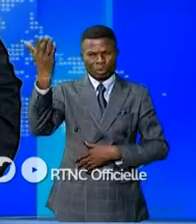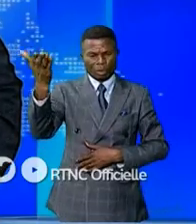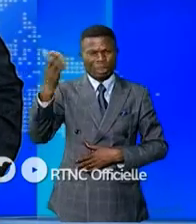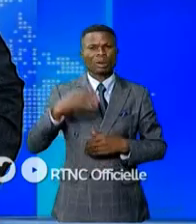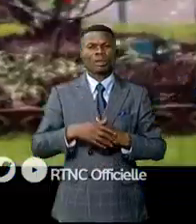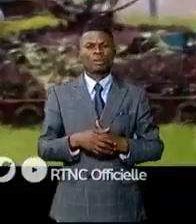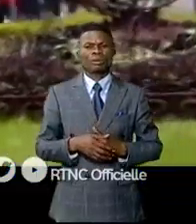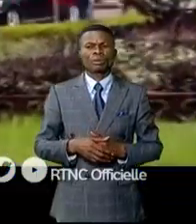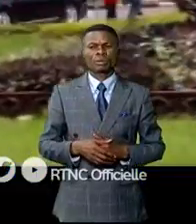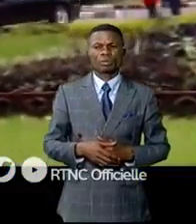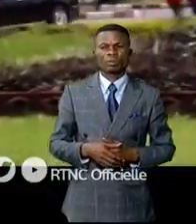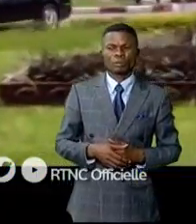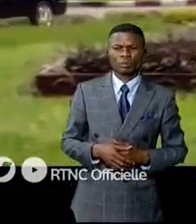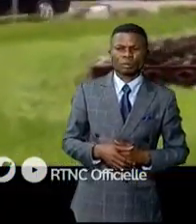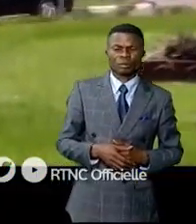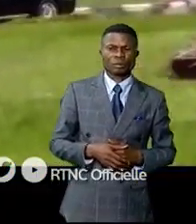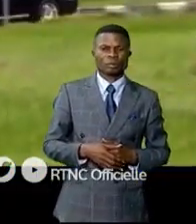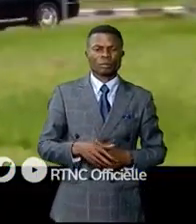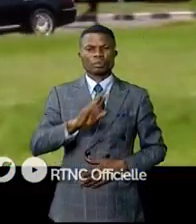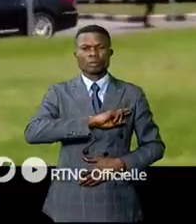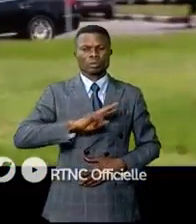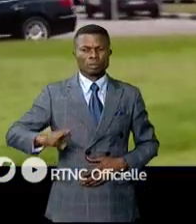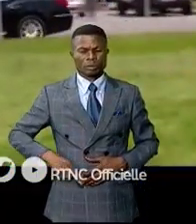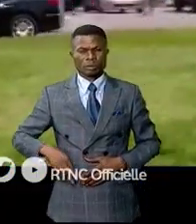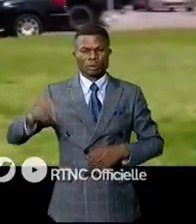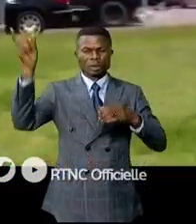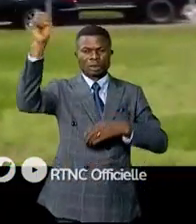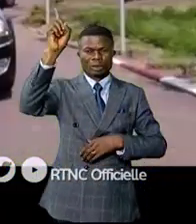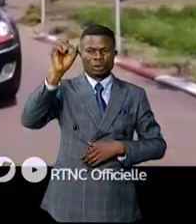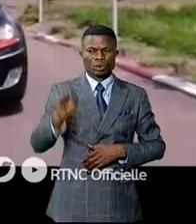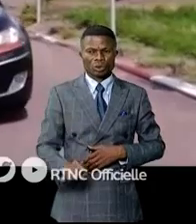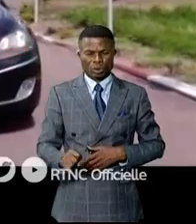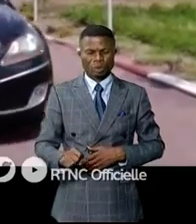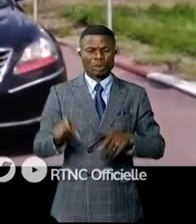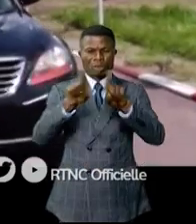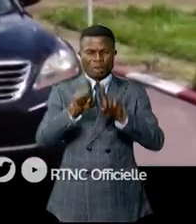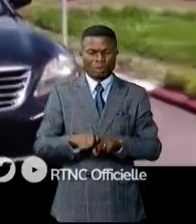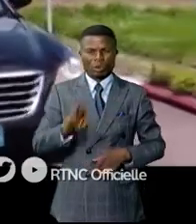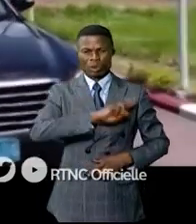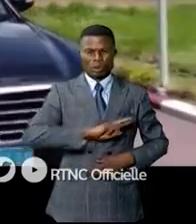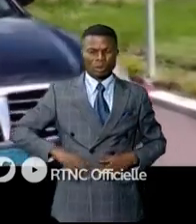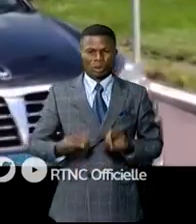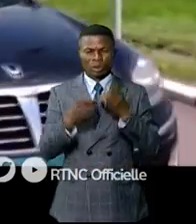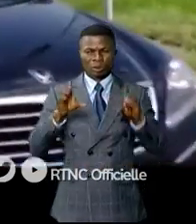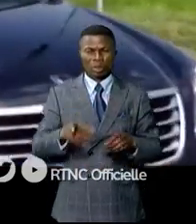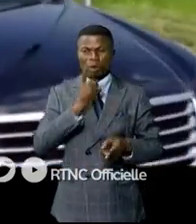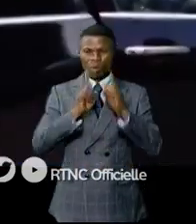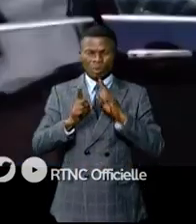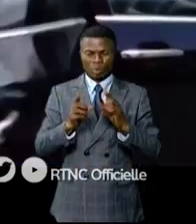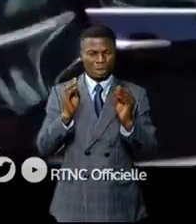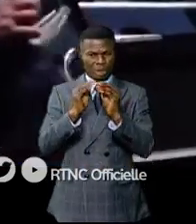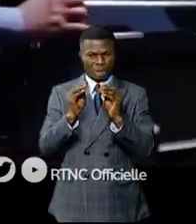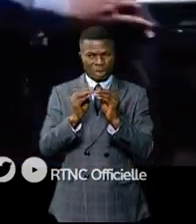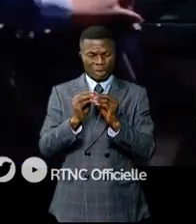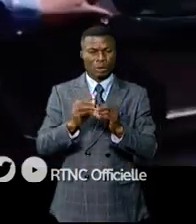Gina Wabiwa. Plusieurs dossiers entre la République sud-africaine et la République démocratique du Congo seront traités au cours de ces